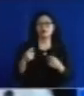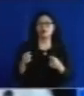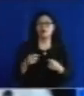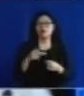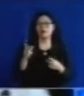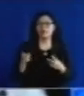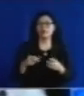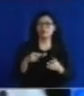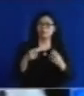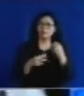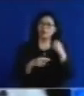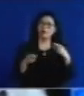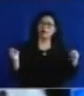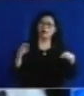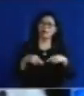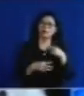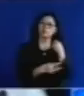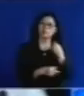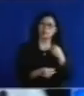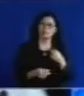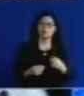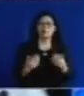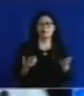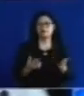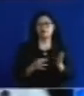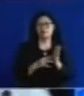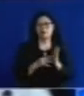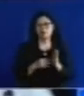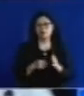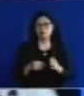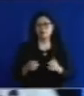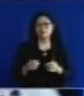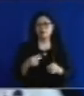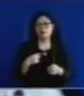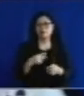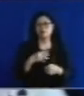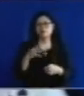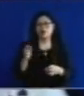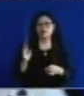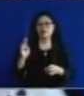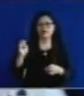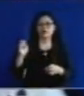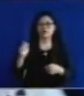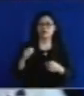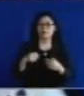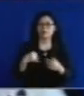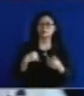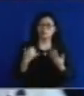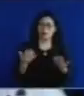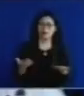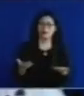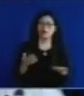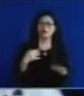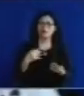yang miskin, bagaimana cara mengairi air bawang dan sebagainya. Jadi kami bukan retorika dalam rangka untuk membangun pada Brebes selayaknya, dan